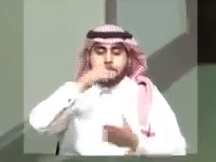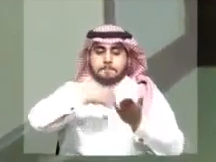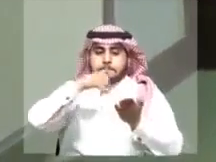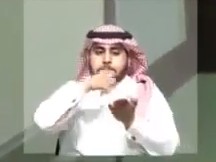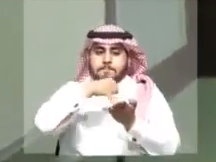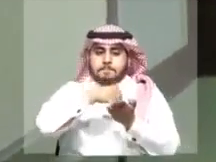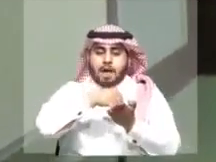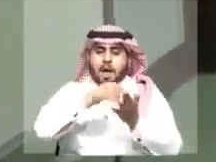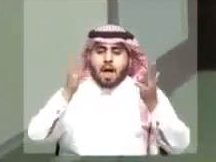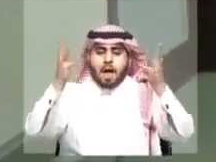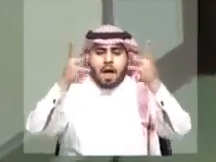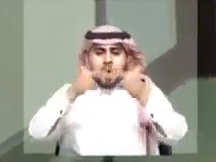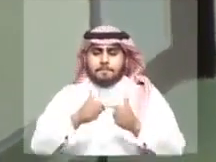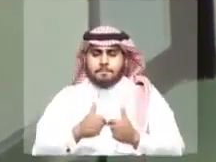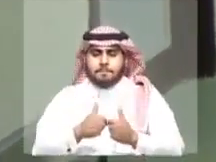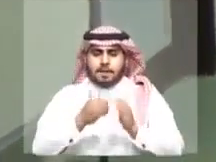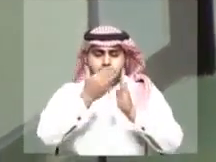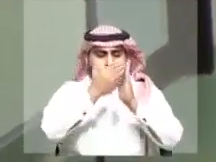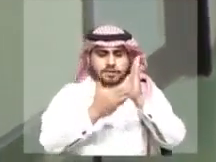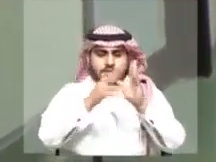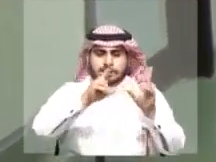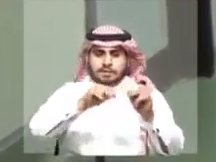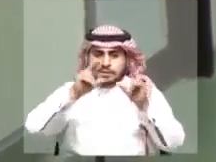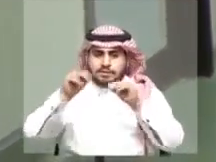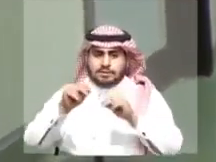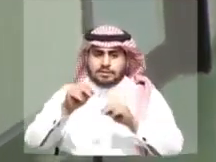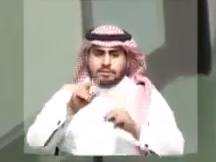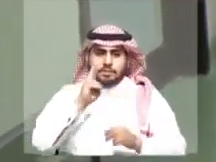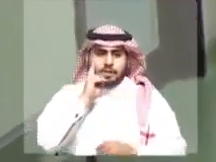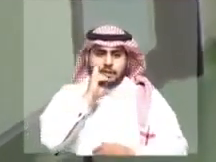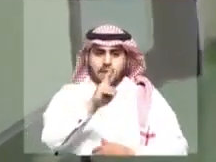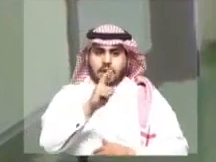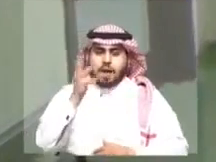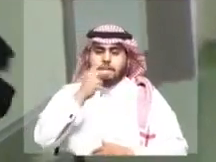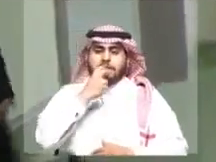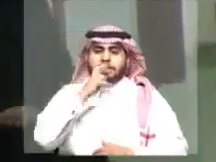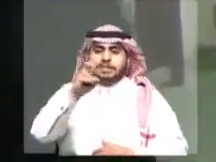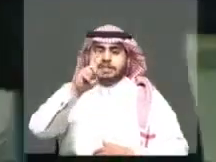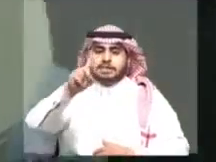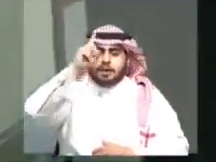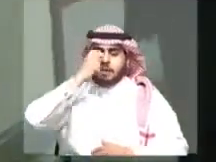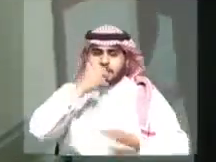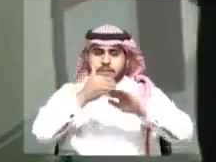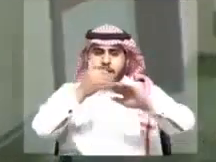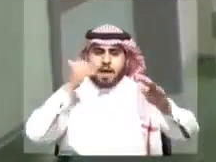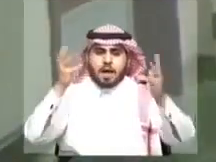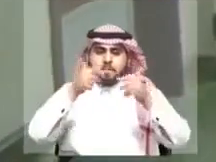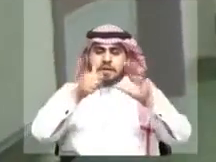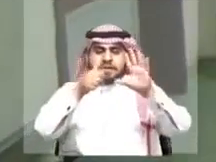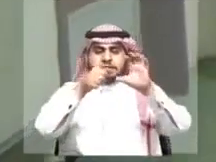مراكز العالم اللي تقدر تسوي حاجة زي كده وعندها حالة واحدة في خلال 20 سنة الماضية ما